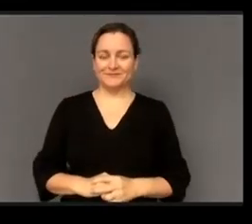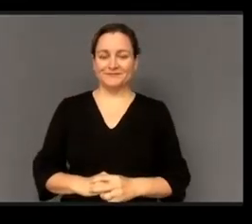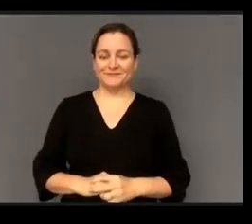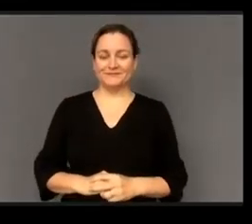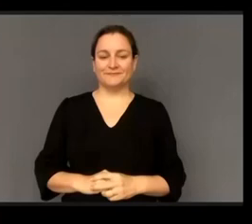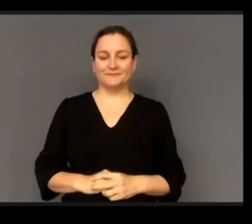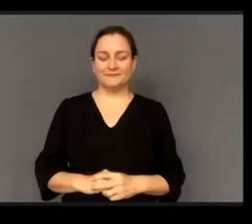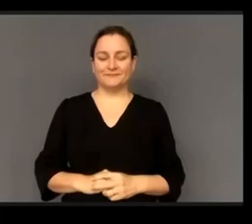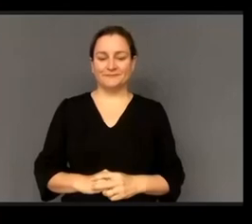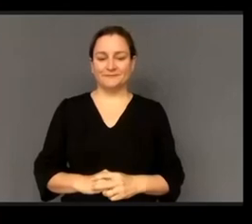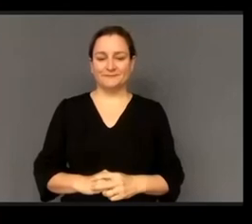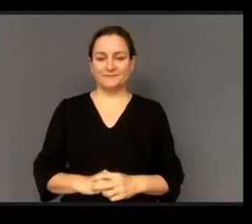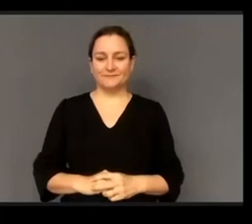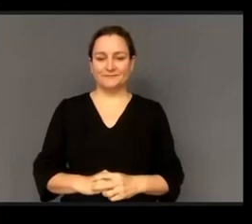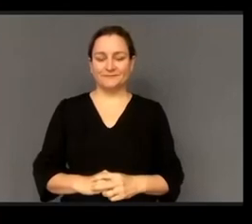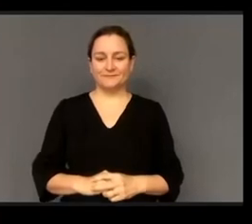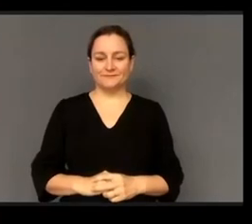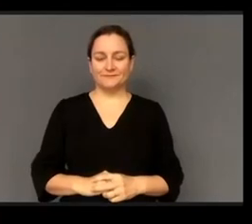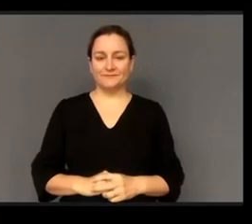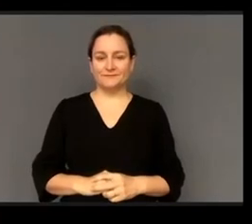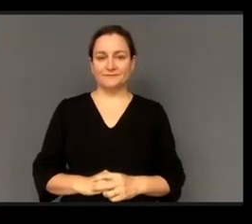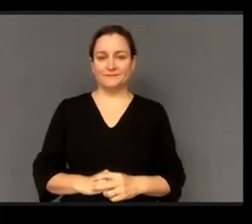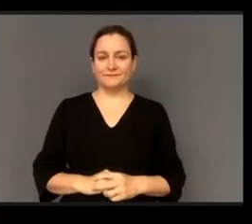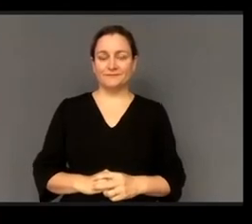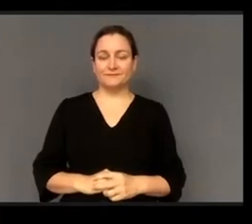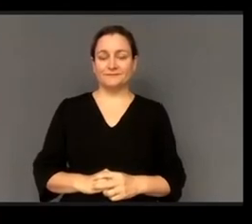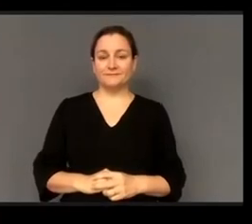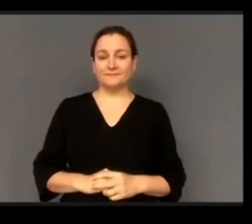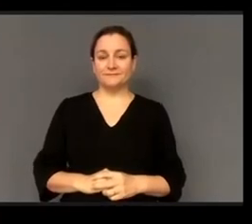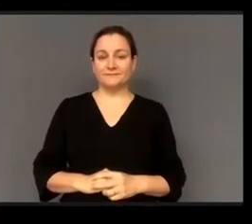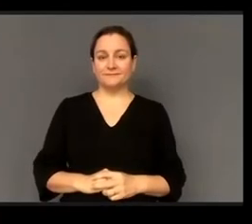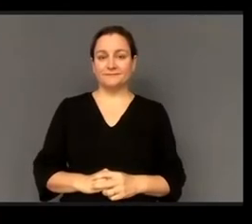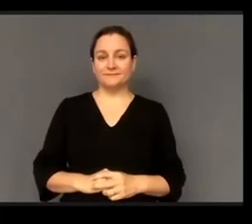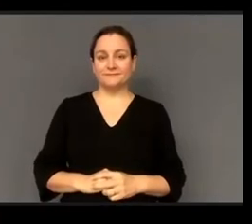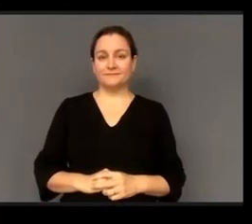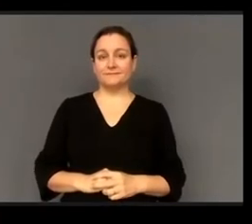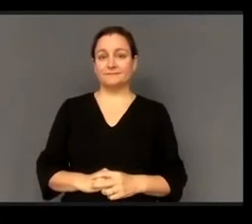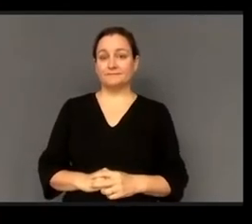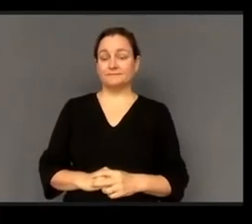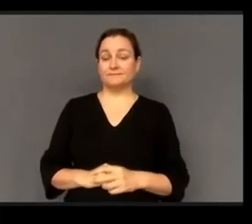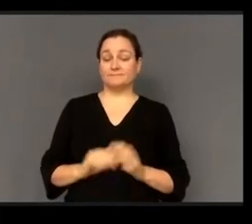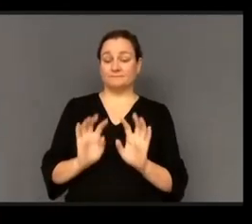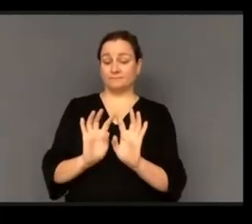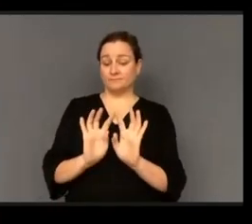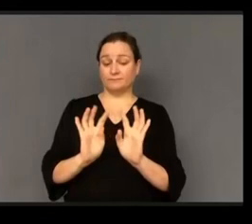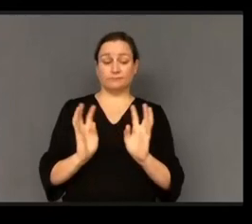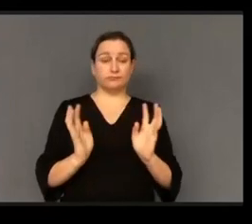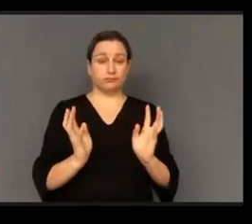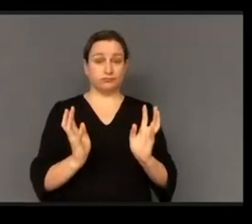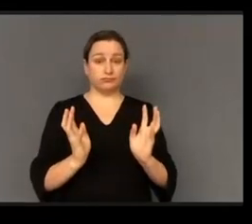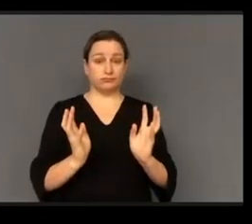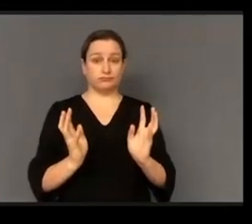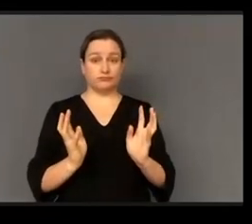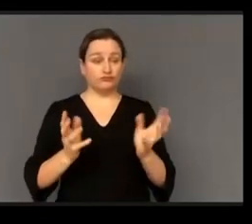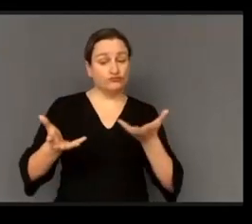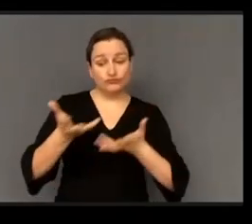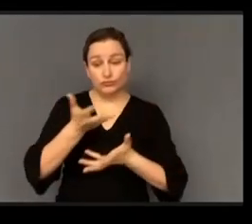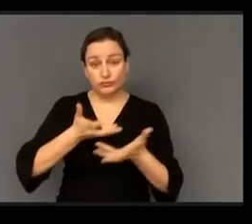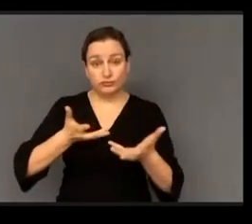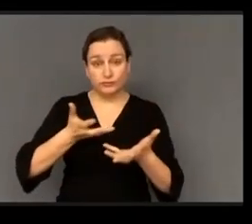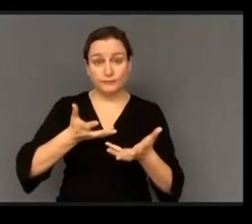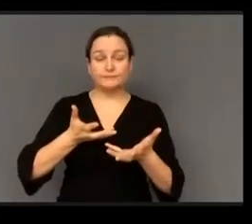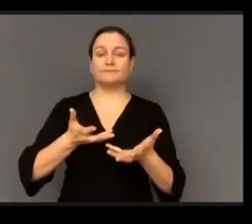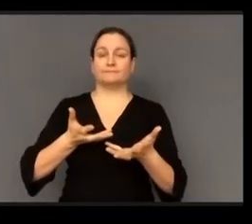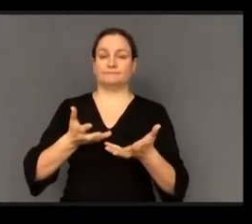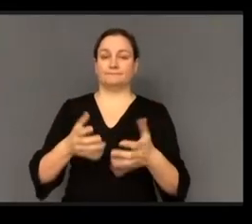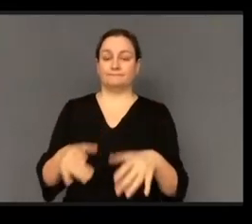首先，我谨向所有到会的，无论是